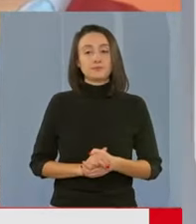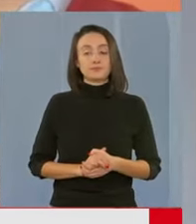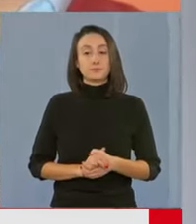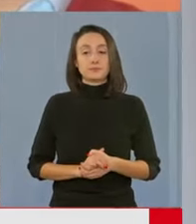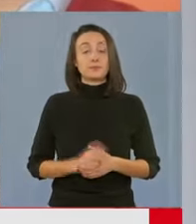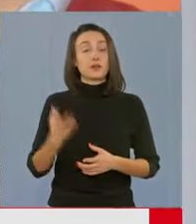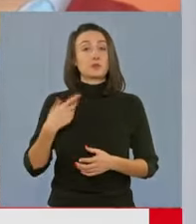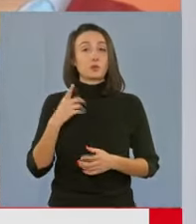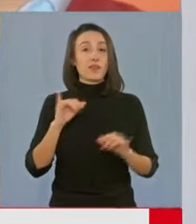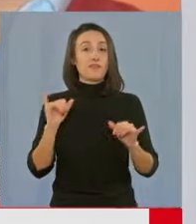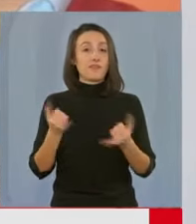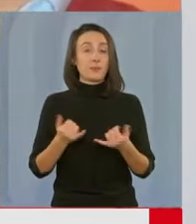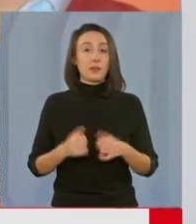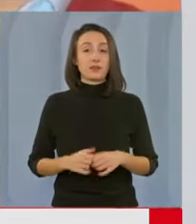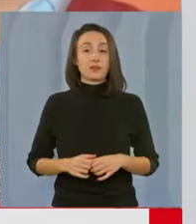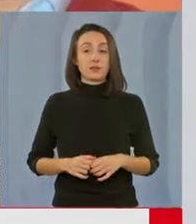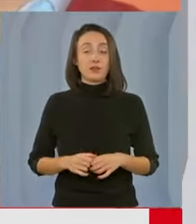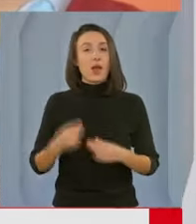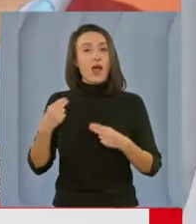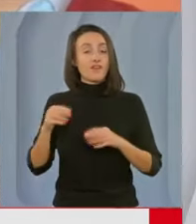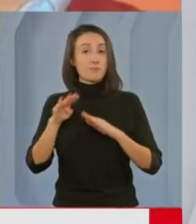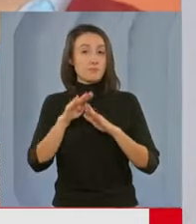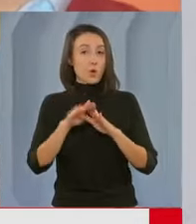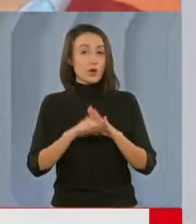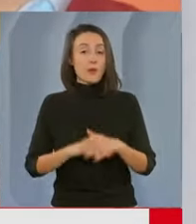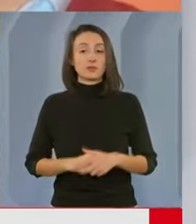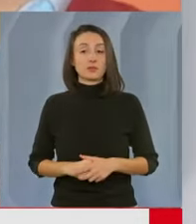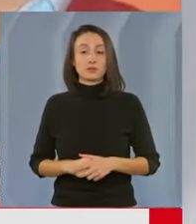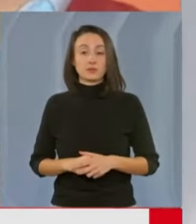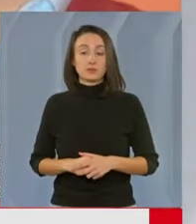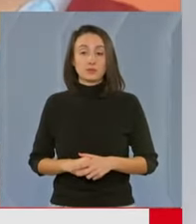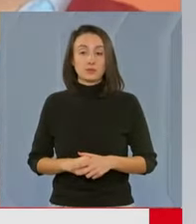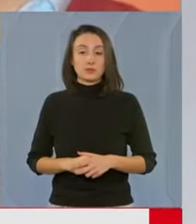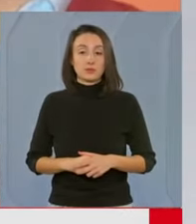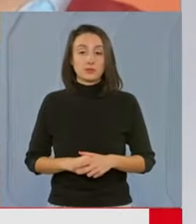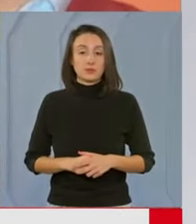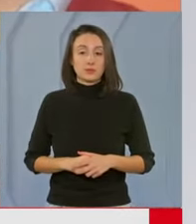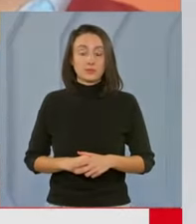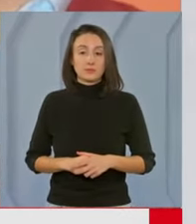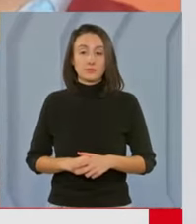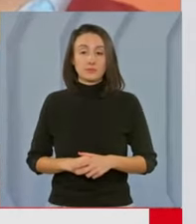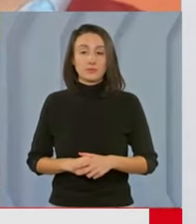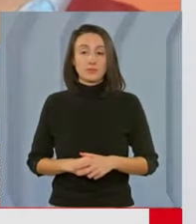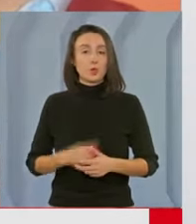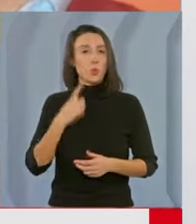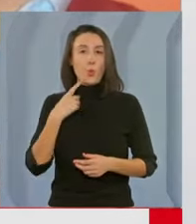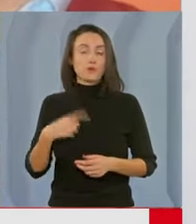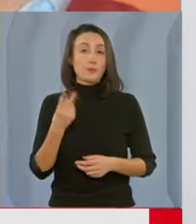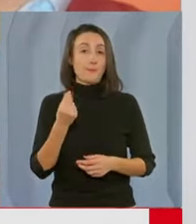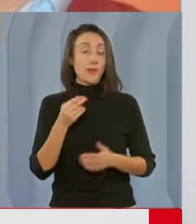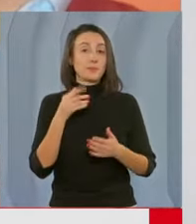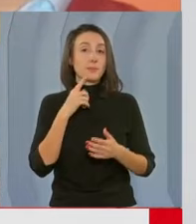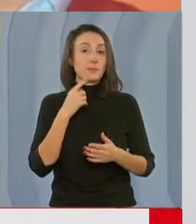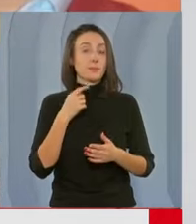un eveniment în afara programului. A spus și că nu au fost folosit bani din protocol. Asta